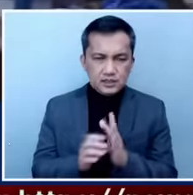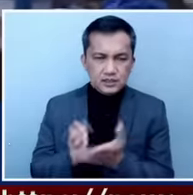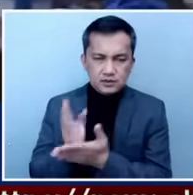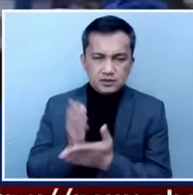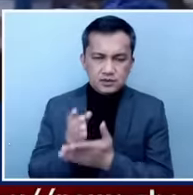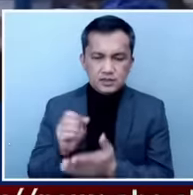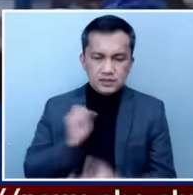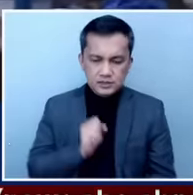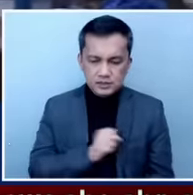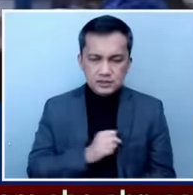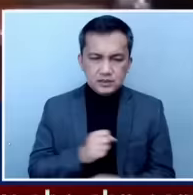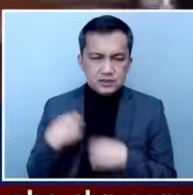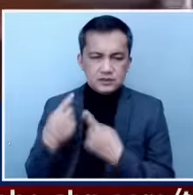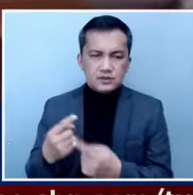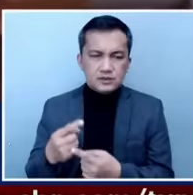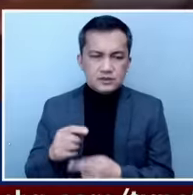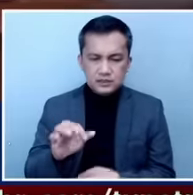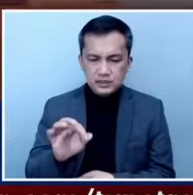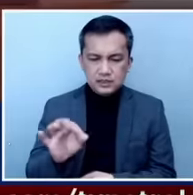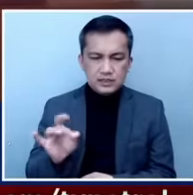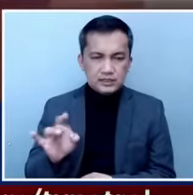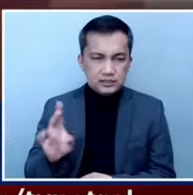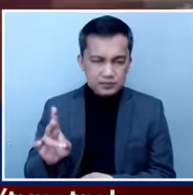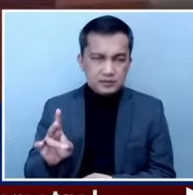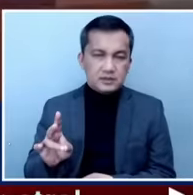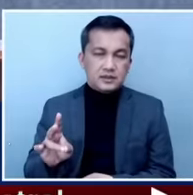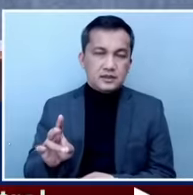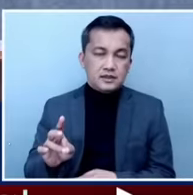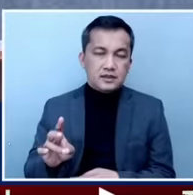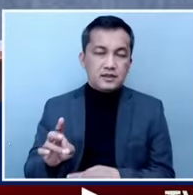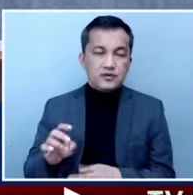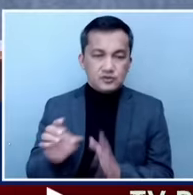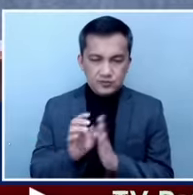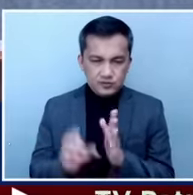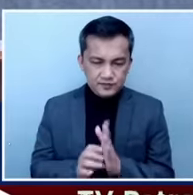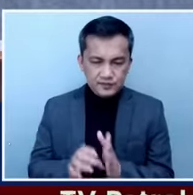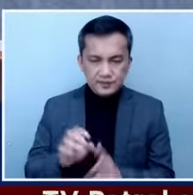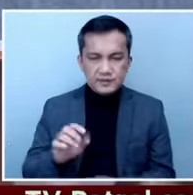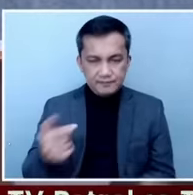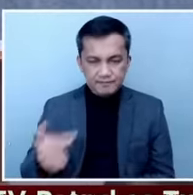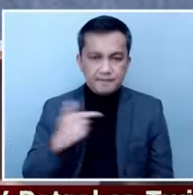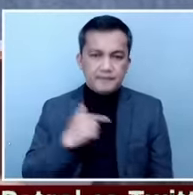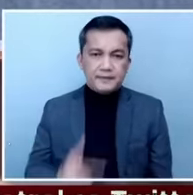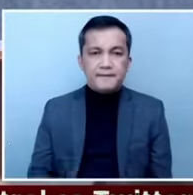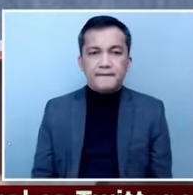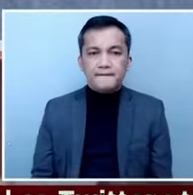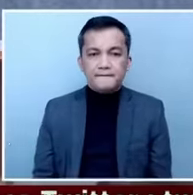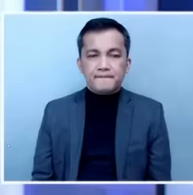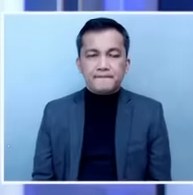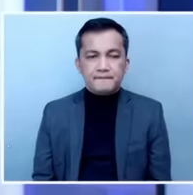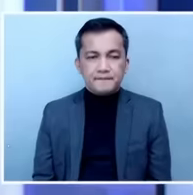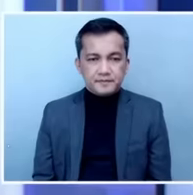Senado mula na magkabisa ang 1987 Constitution. RG Cruz, ABS-CBN News.